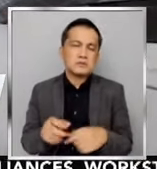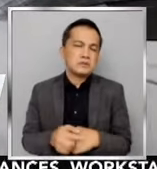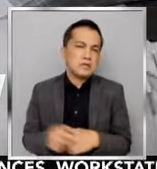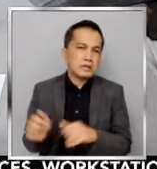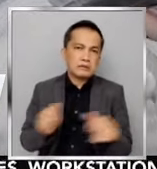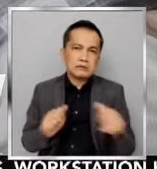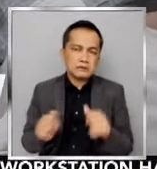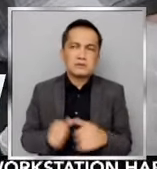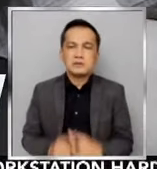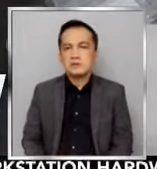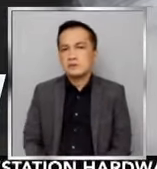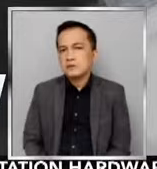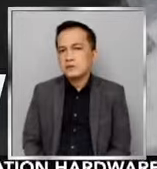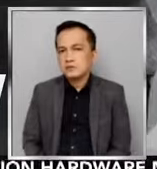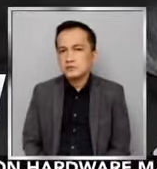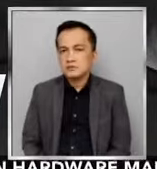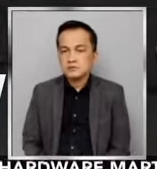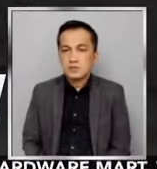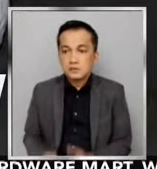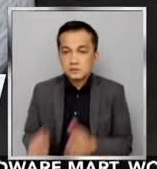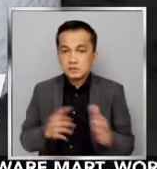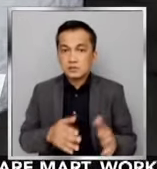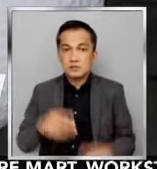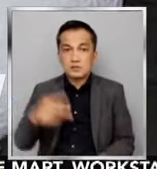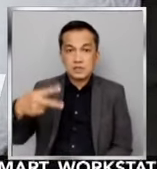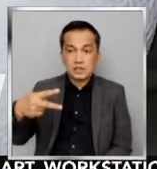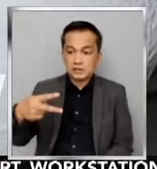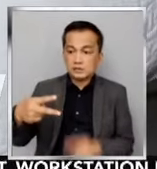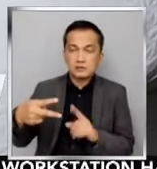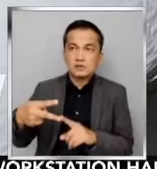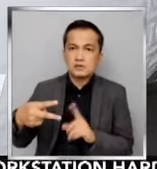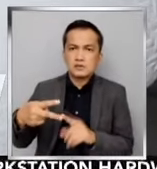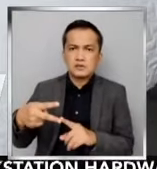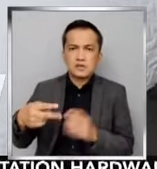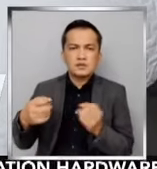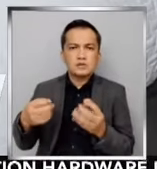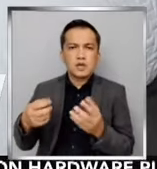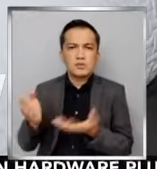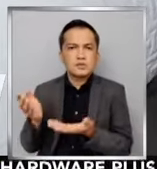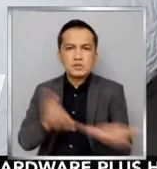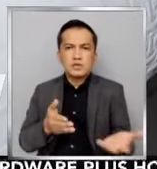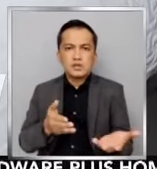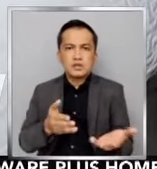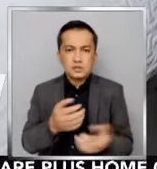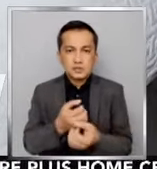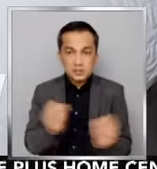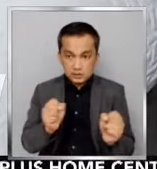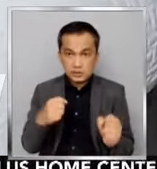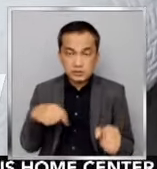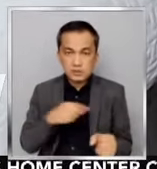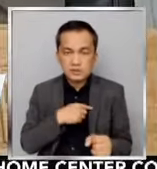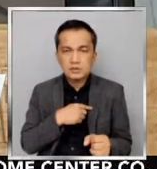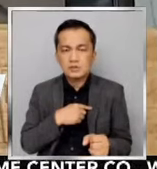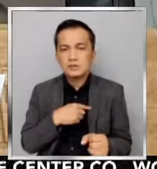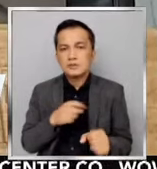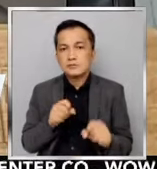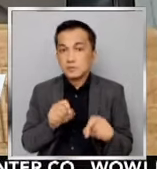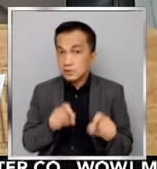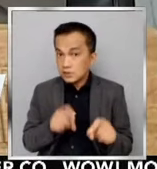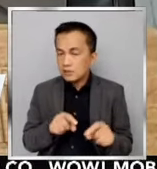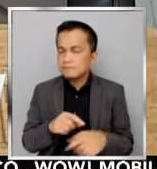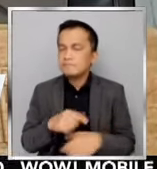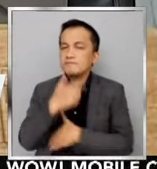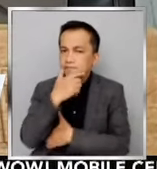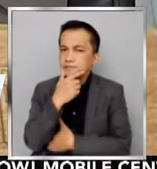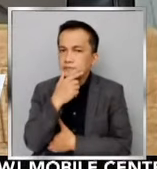naman, dahil sa dami rin nung kanyang dinala at na-rescue natin, again,